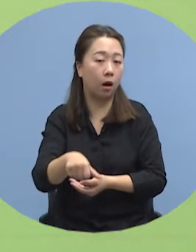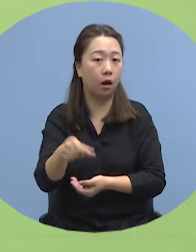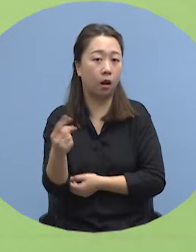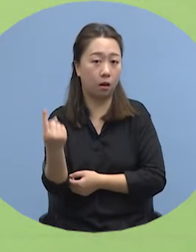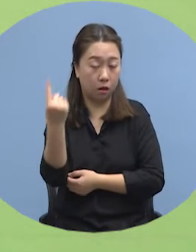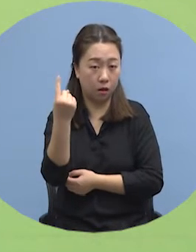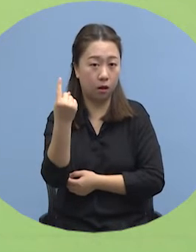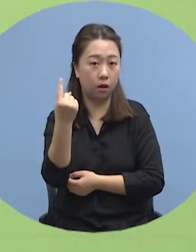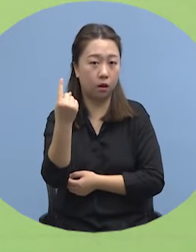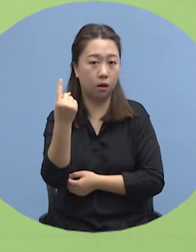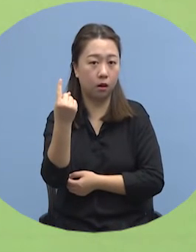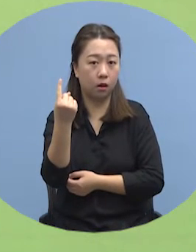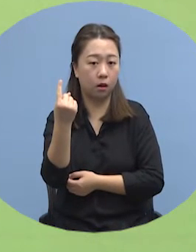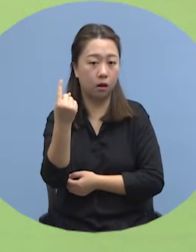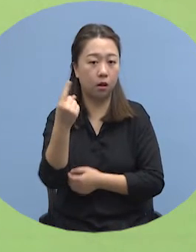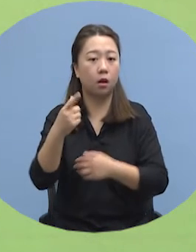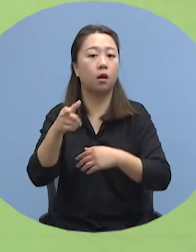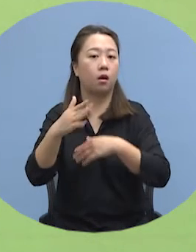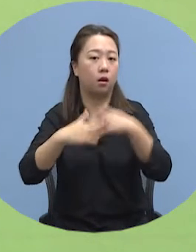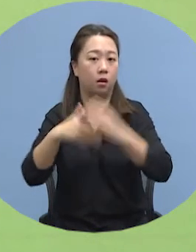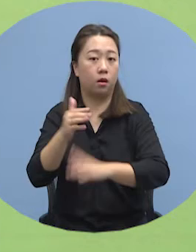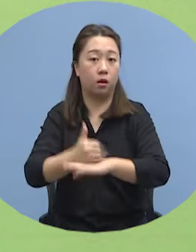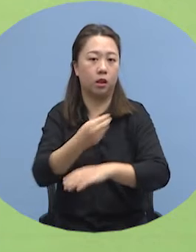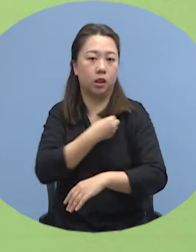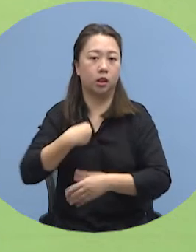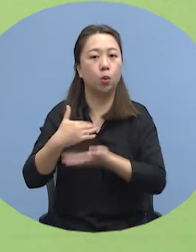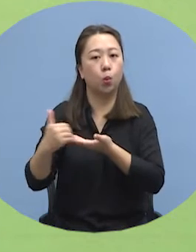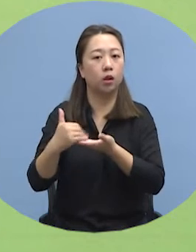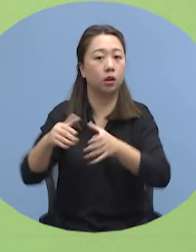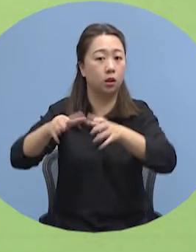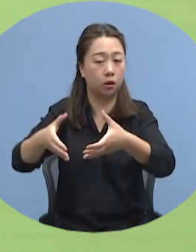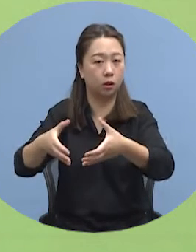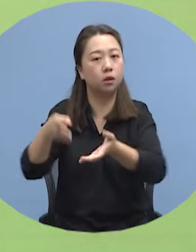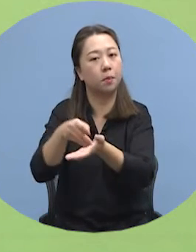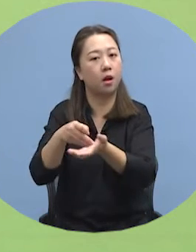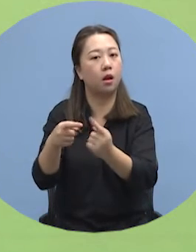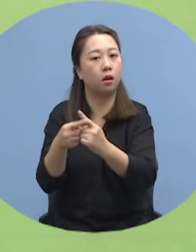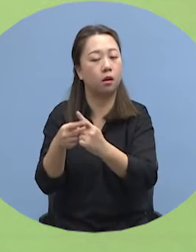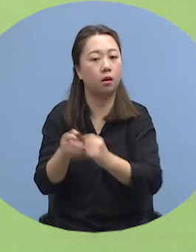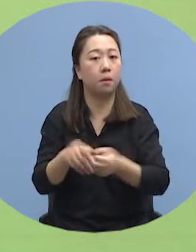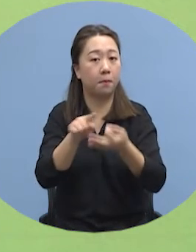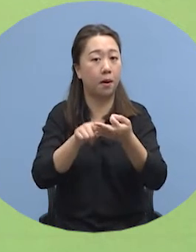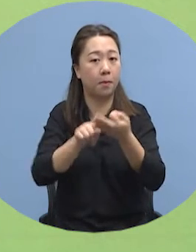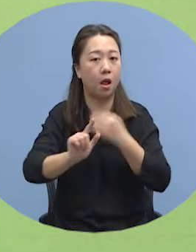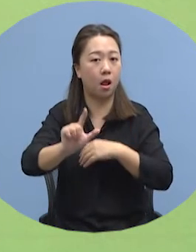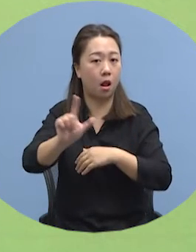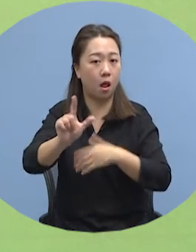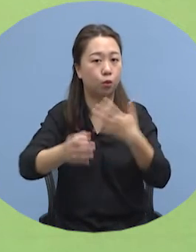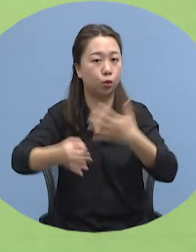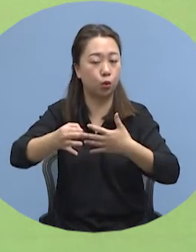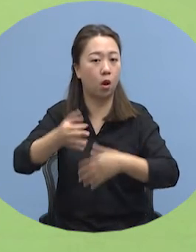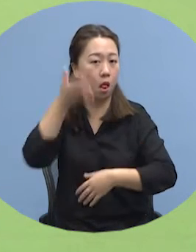1人是功能界別醫療衛生界的參選人劉子俊先